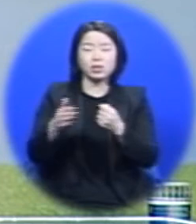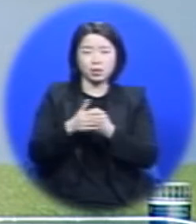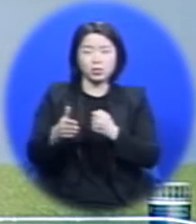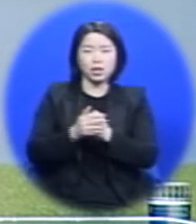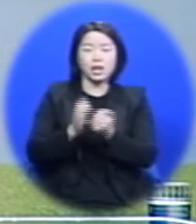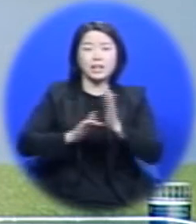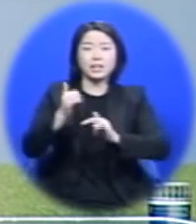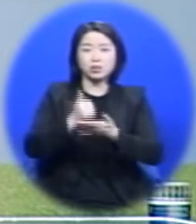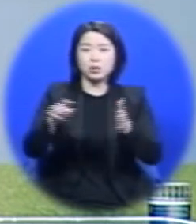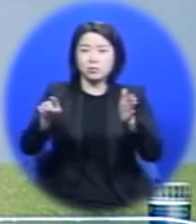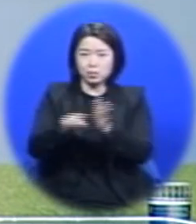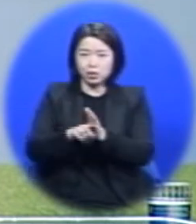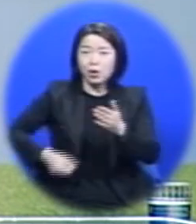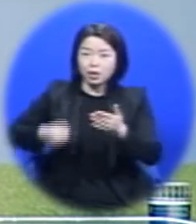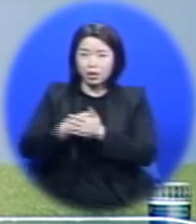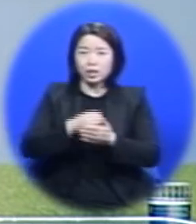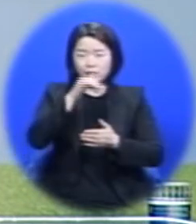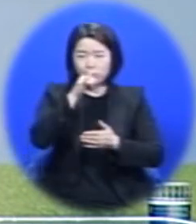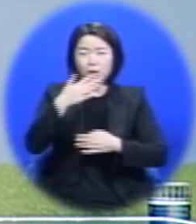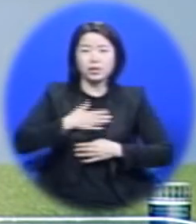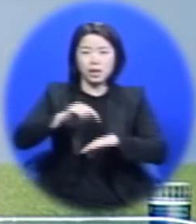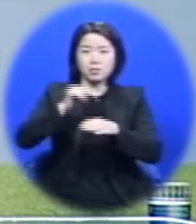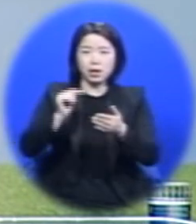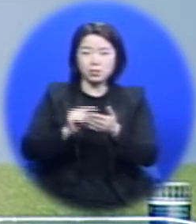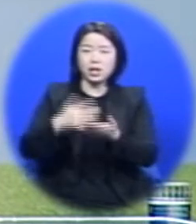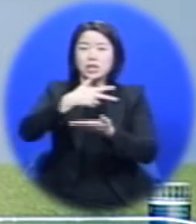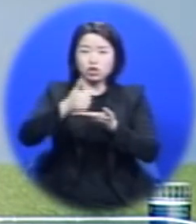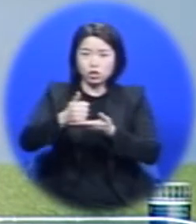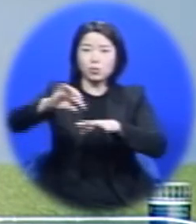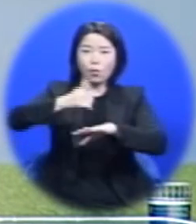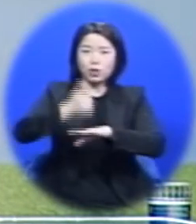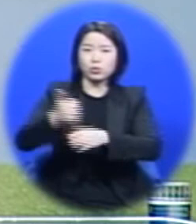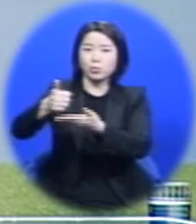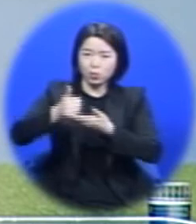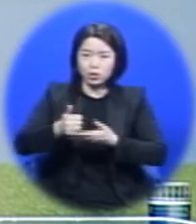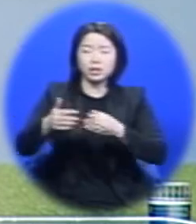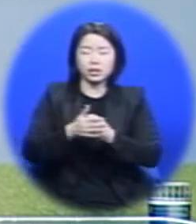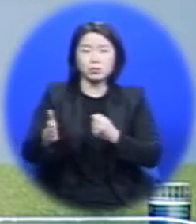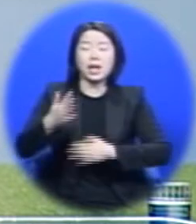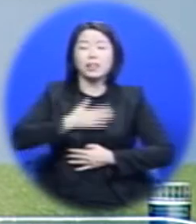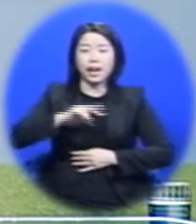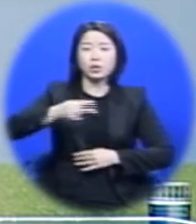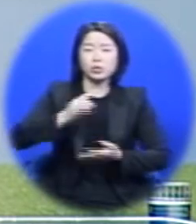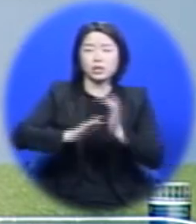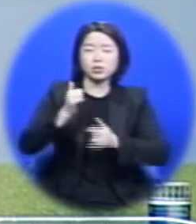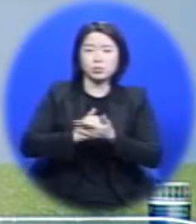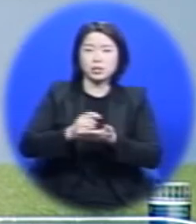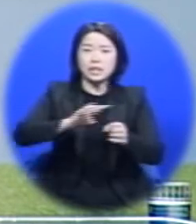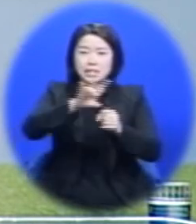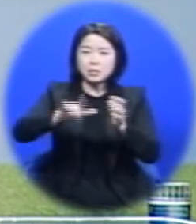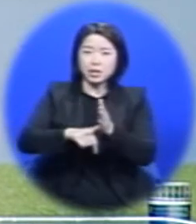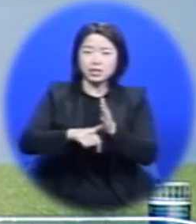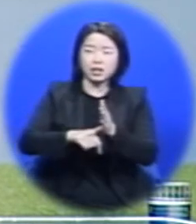아, 예수님을 믿기로 결단했고 예수님을 내 마음의 주님으로 왕으로 모셨으니까 나도 예수님을 24시간